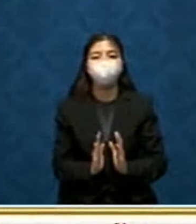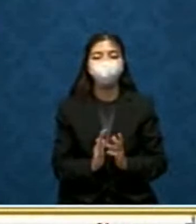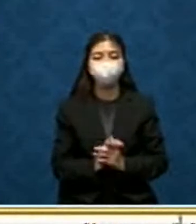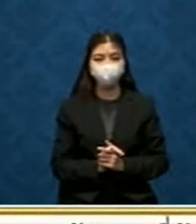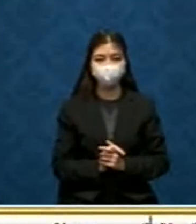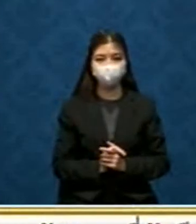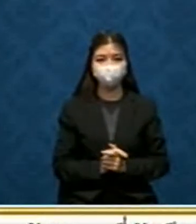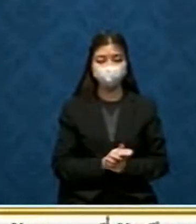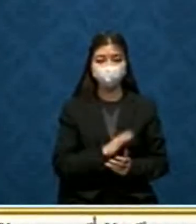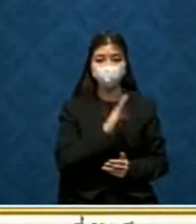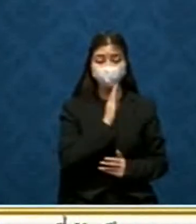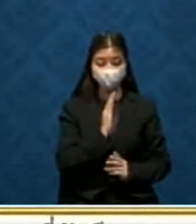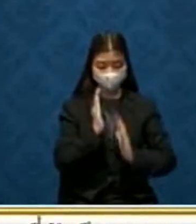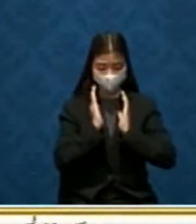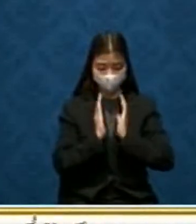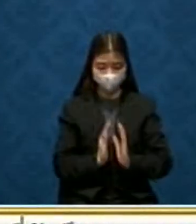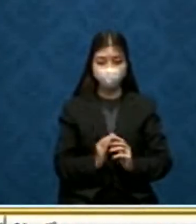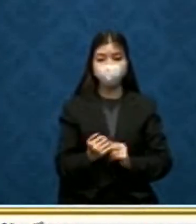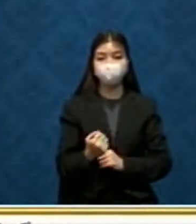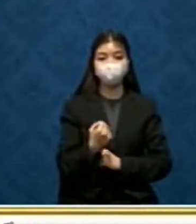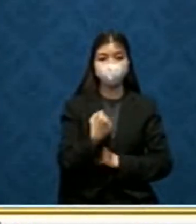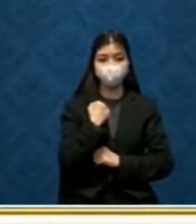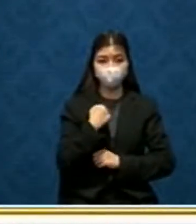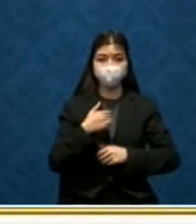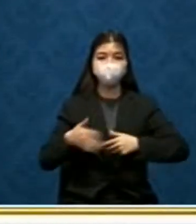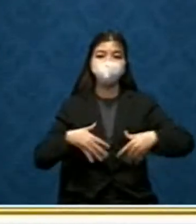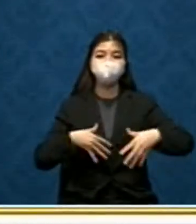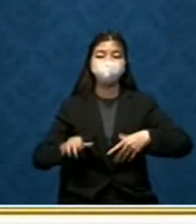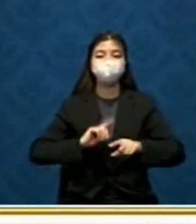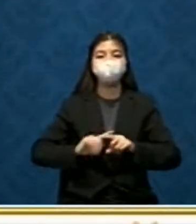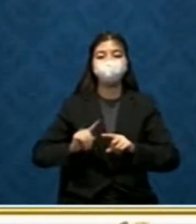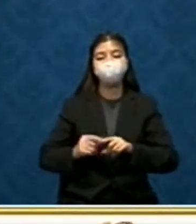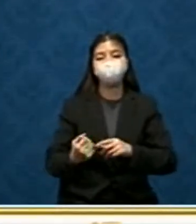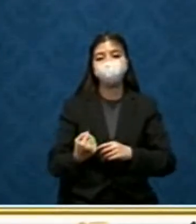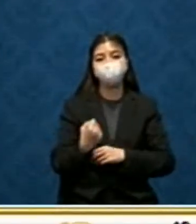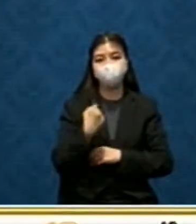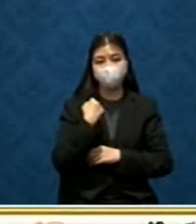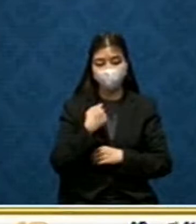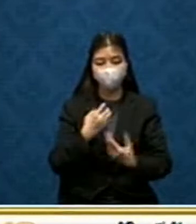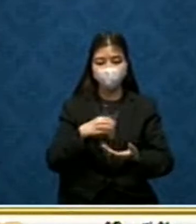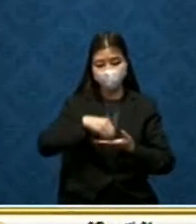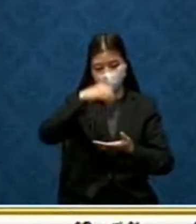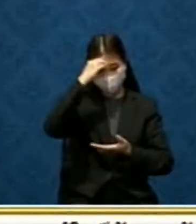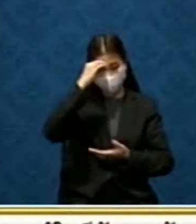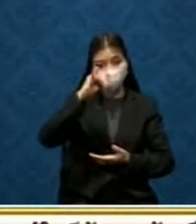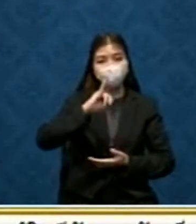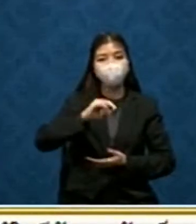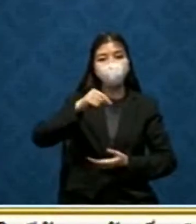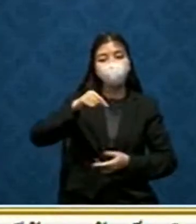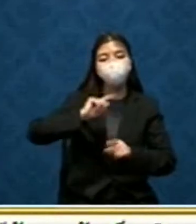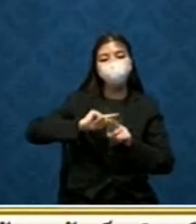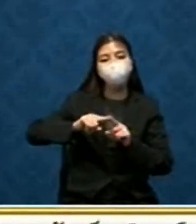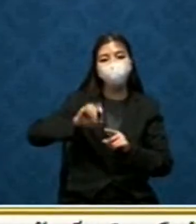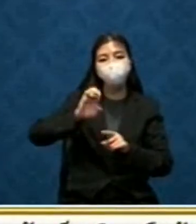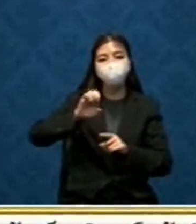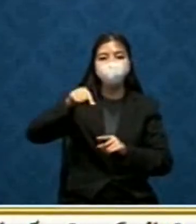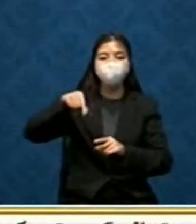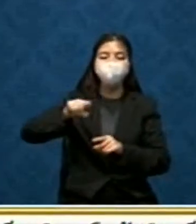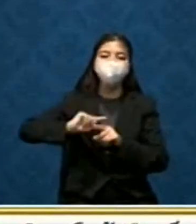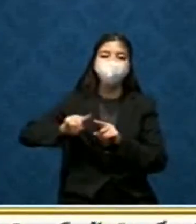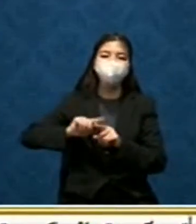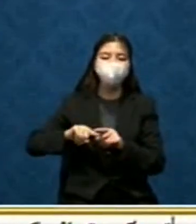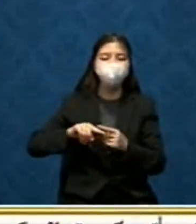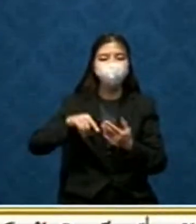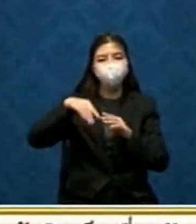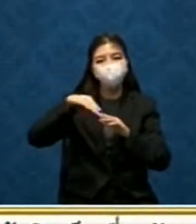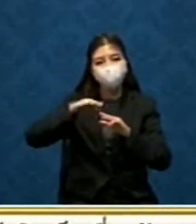ถ้ามนุย์ของประเทศนี้ ประชากรในประเทศนี้ผลการเรีนไม่ดี IQ ไม่ดี EQ ต่ำดี